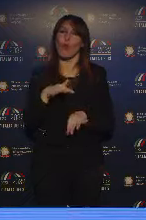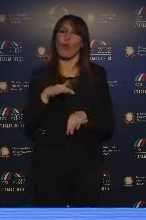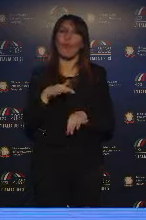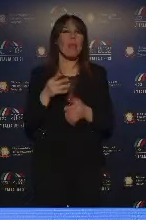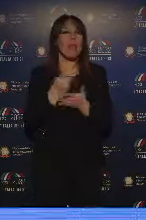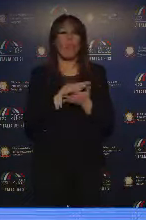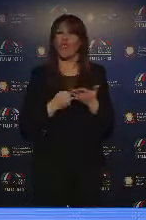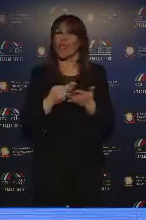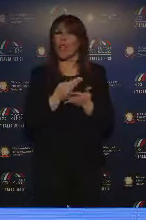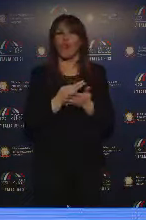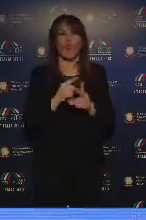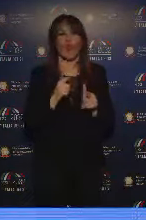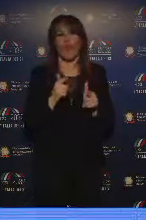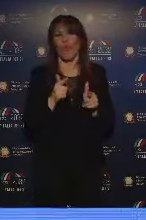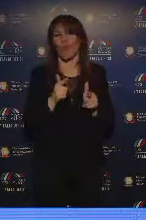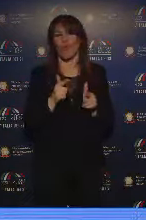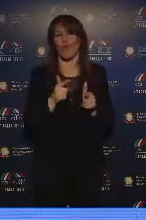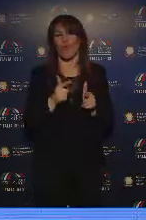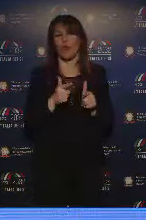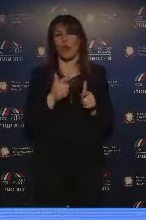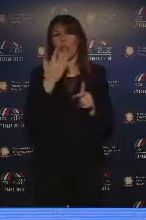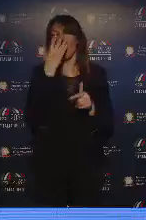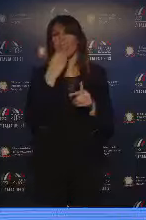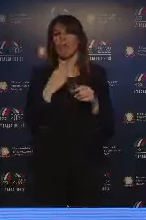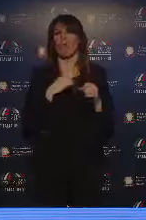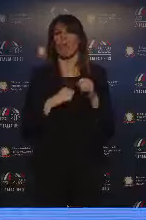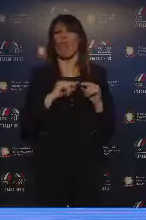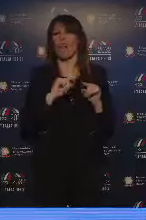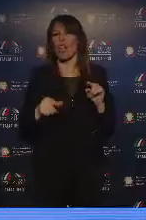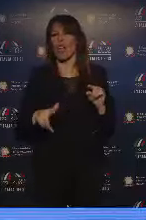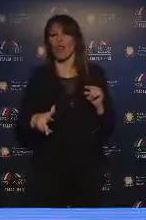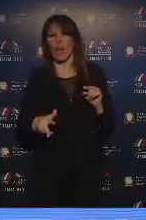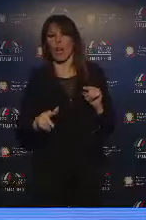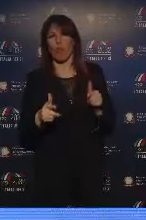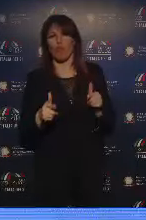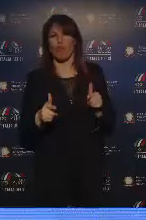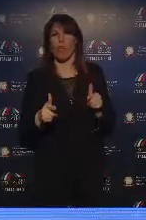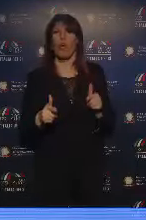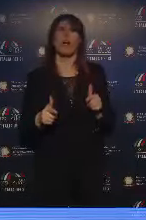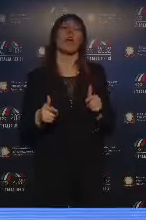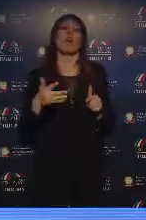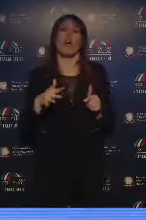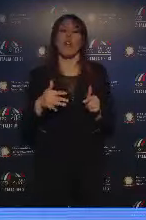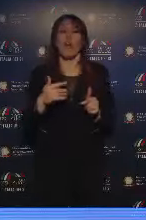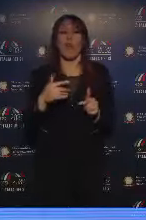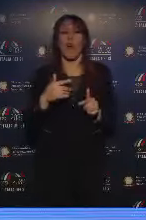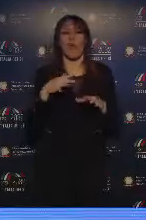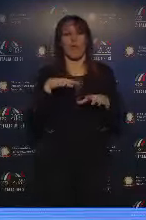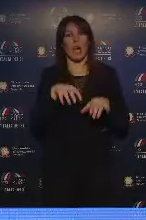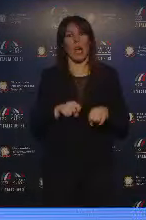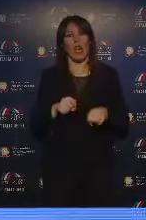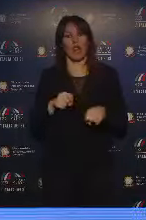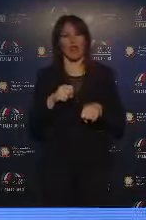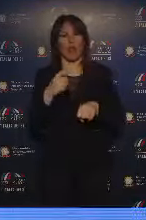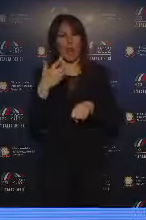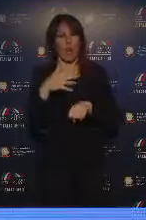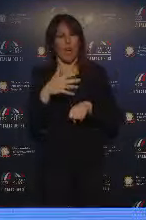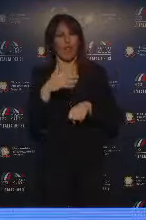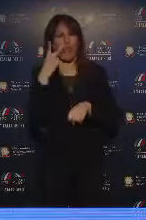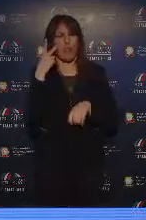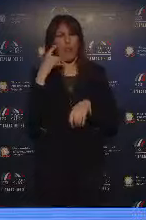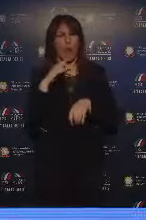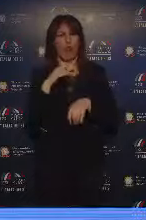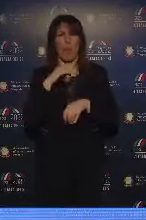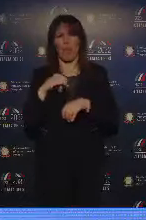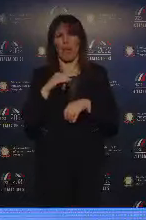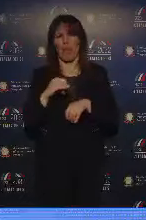progettazione dell'alta velocità fino a Reggio Calabria c'è Io sono andato nel bresciano e ci tornerò a metà febbraio sulla